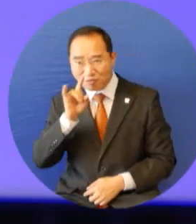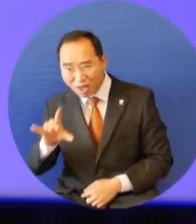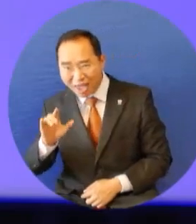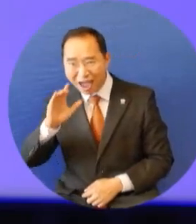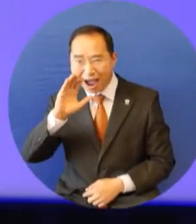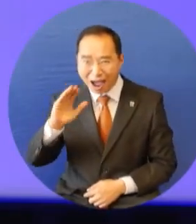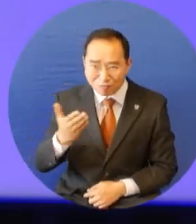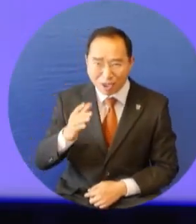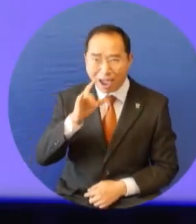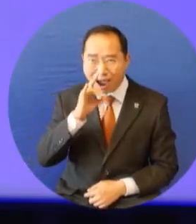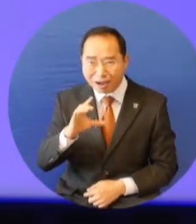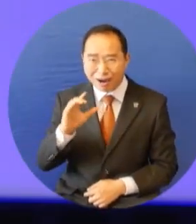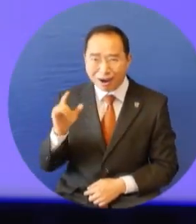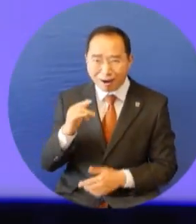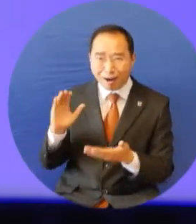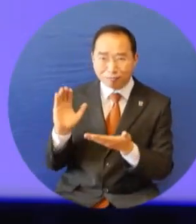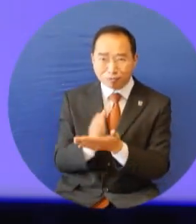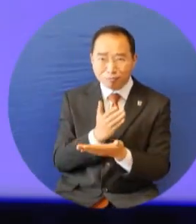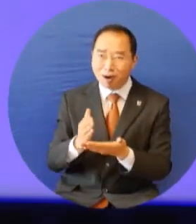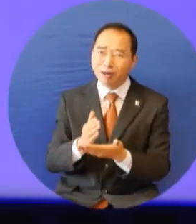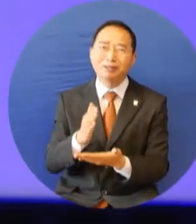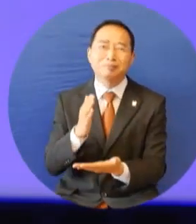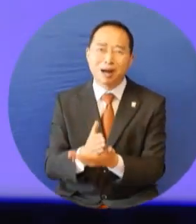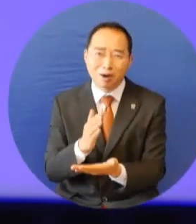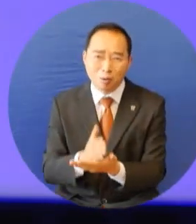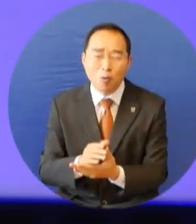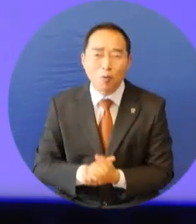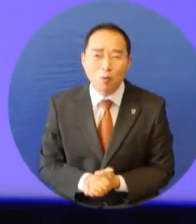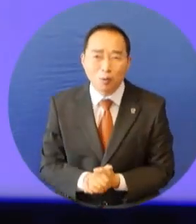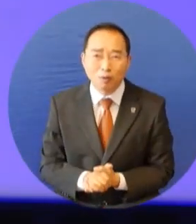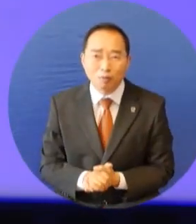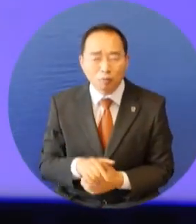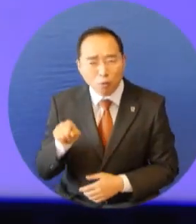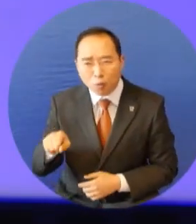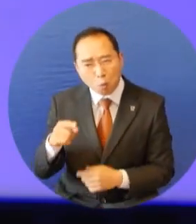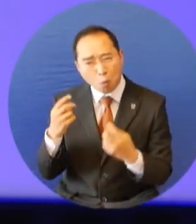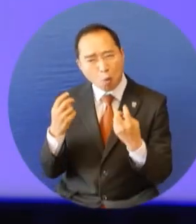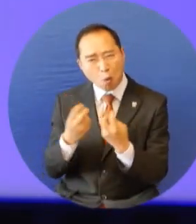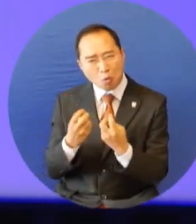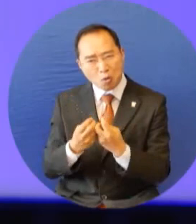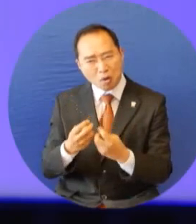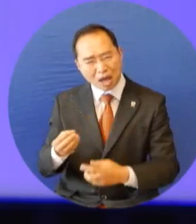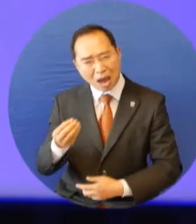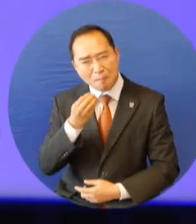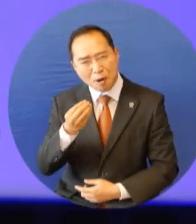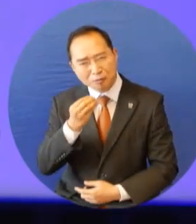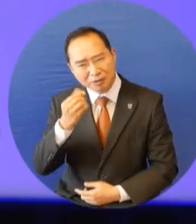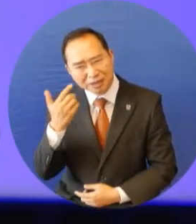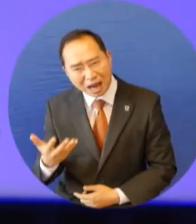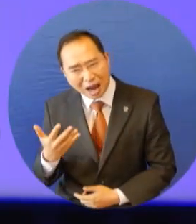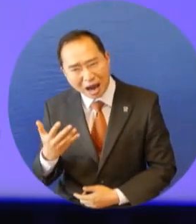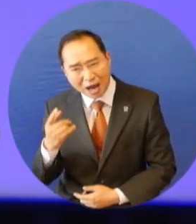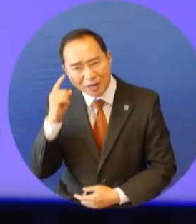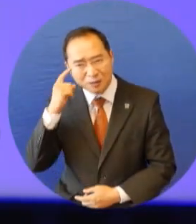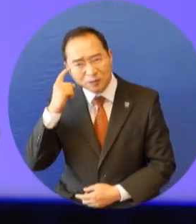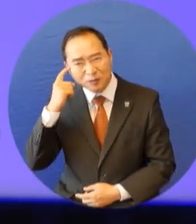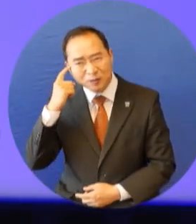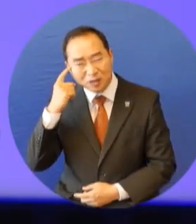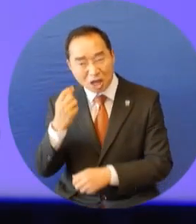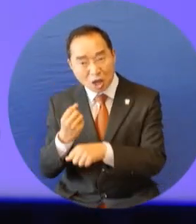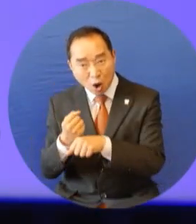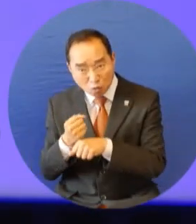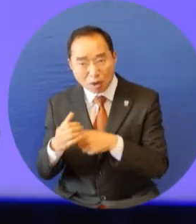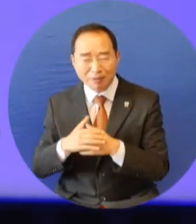돼, 이건 못 먹는 거 이렇게 분별을 할 게 아니고 어떻게 먹을까라는 것을